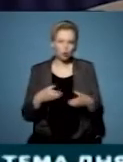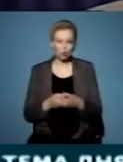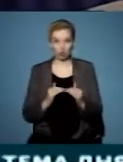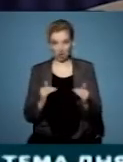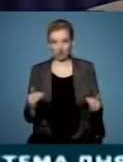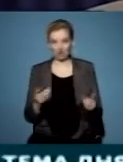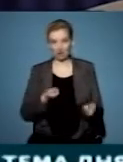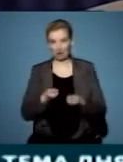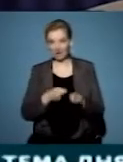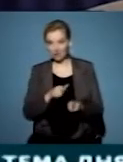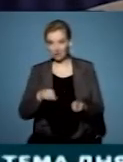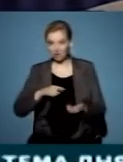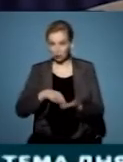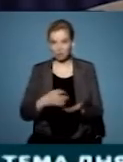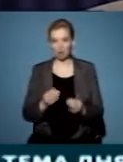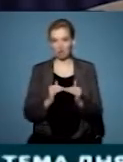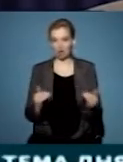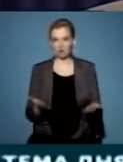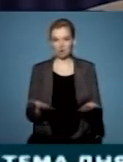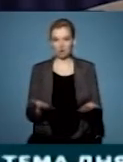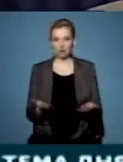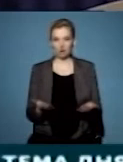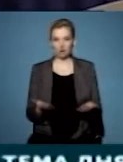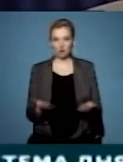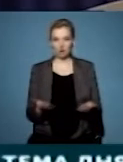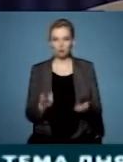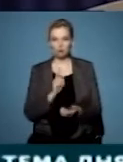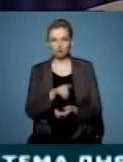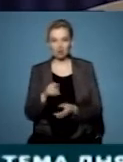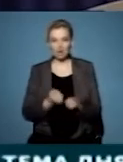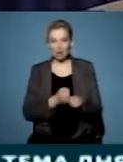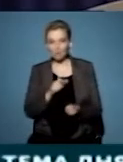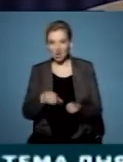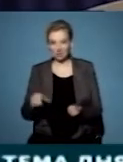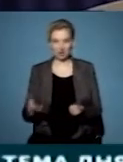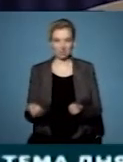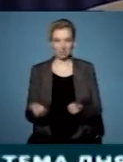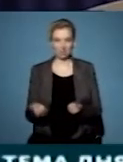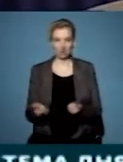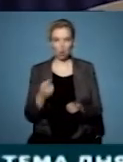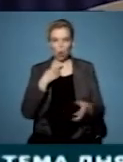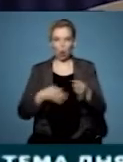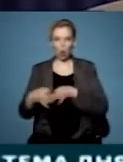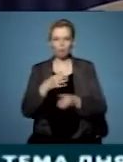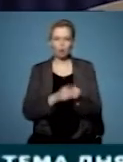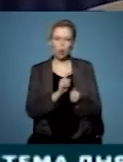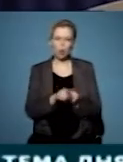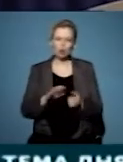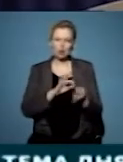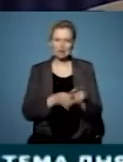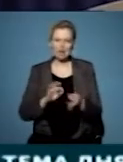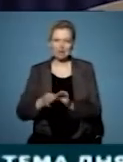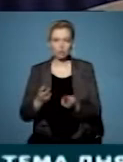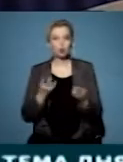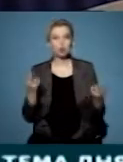рівні керівників міста, на рівні тих же перевізників, обговорювати кожну деталь.